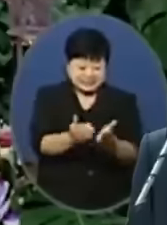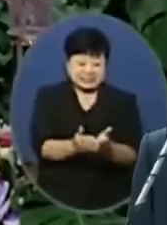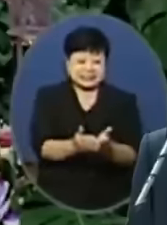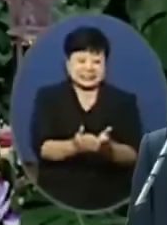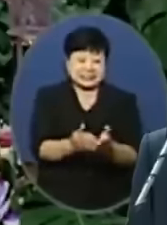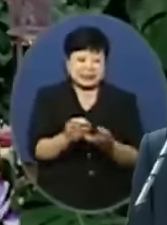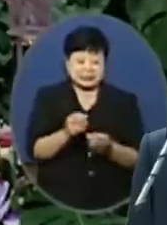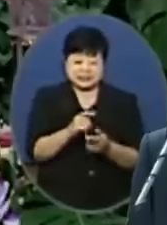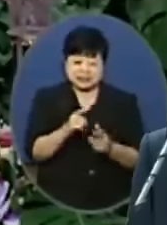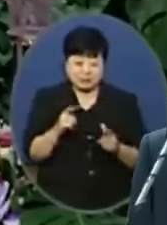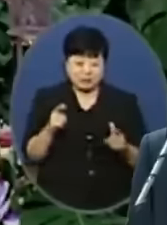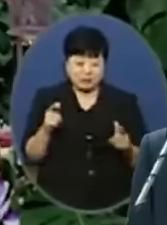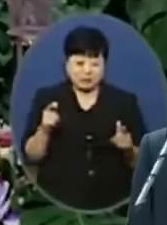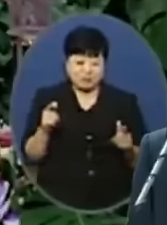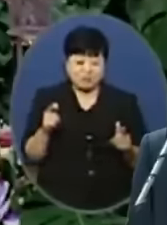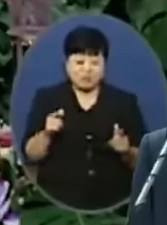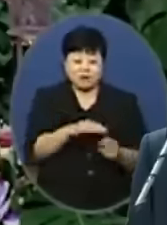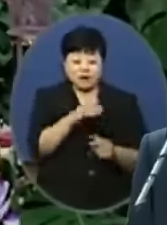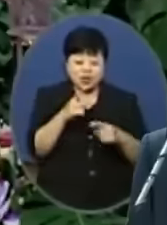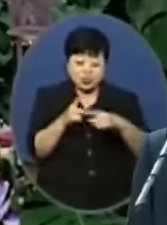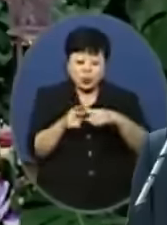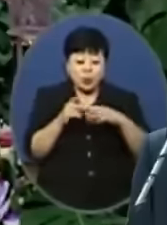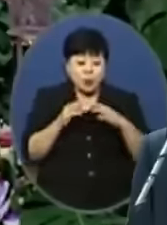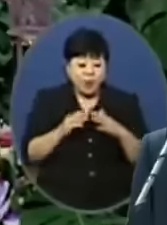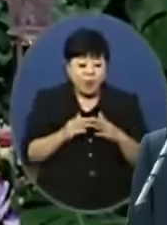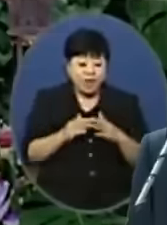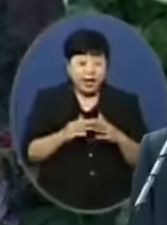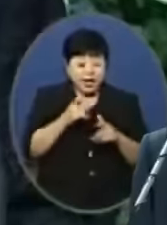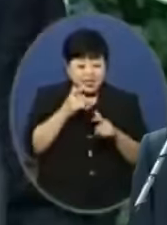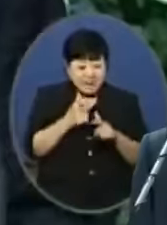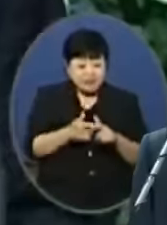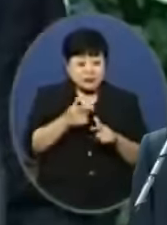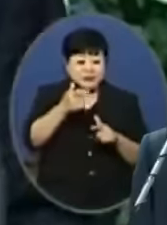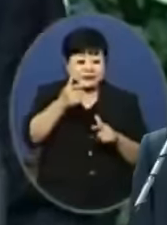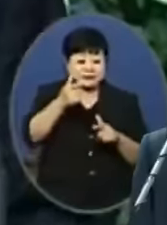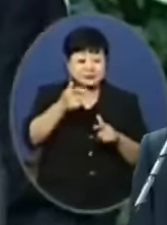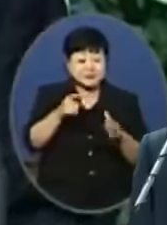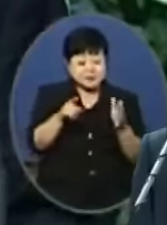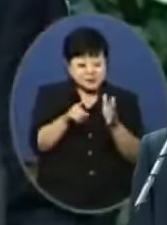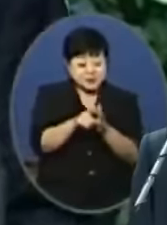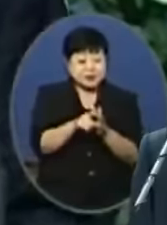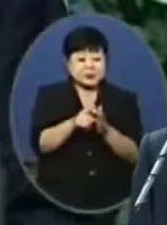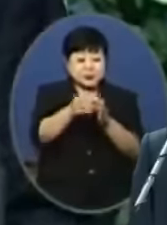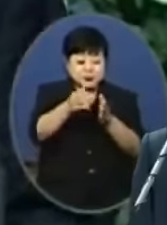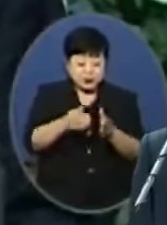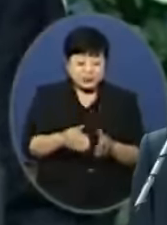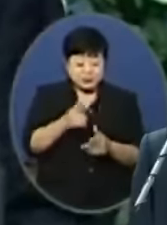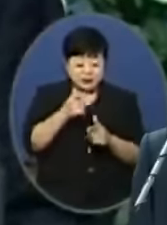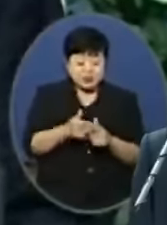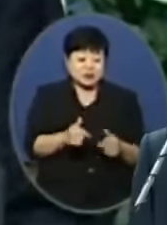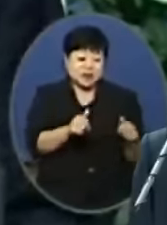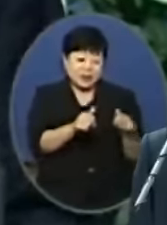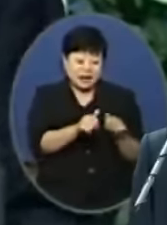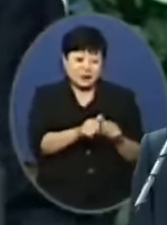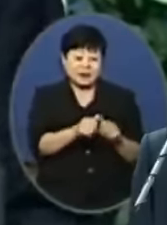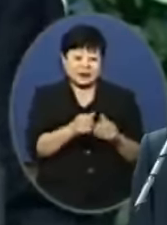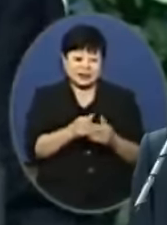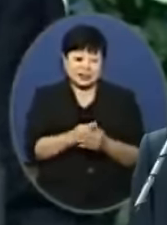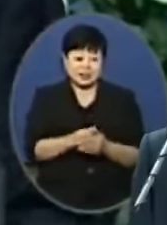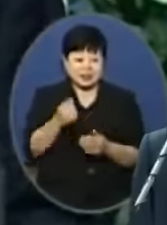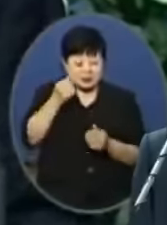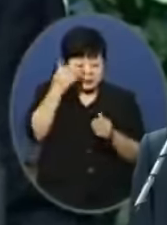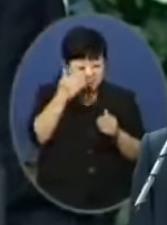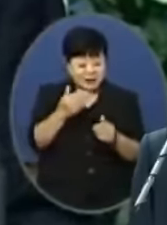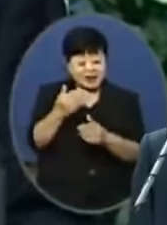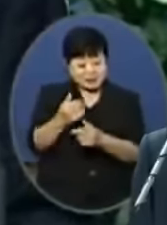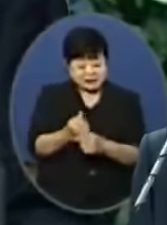별로 많지 않습니다. 그럼 우리 교회가 예수님을 믿음으로, 예수님과 함께함으로,